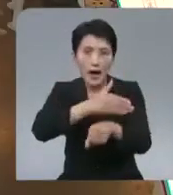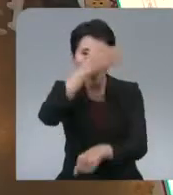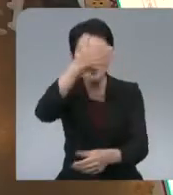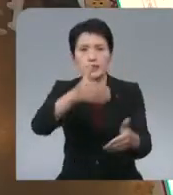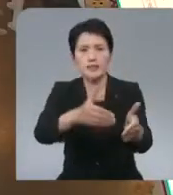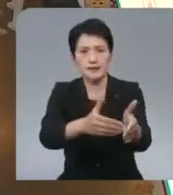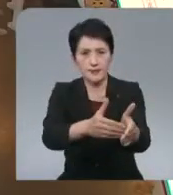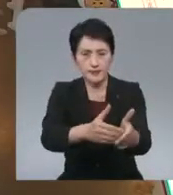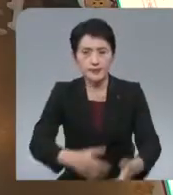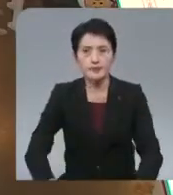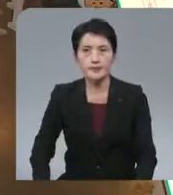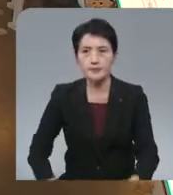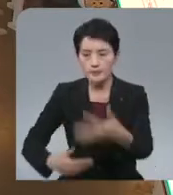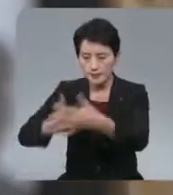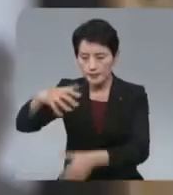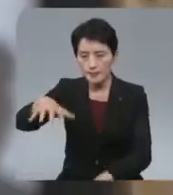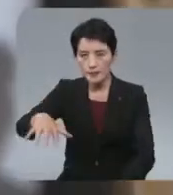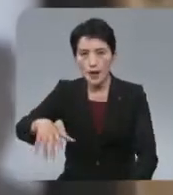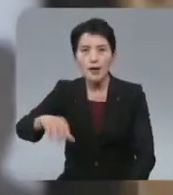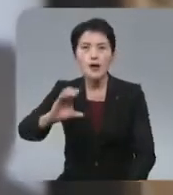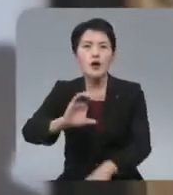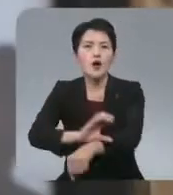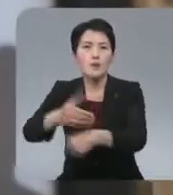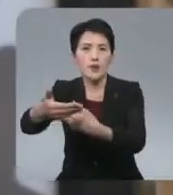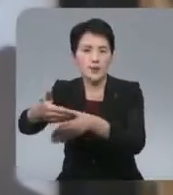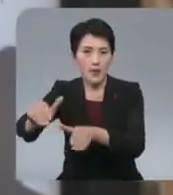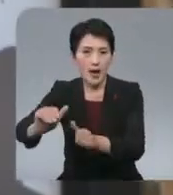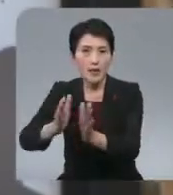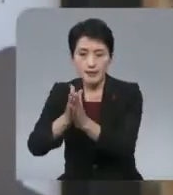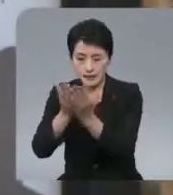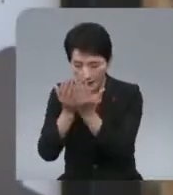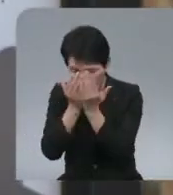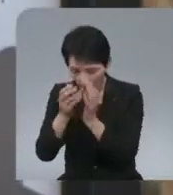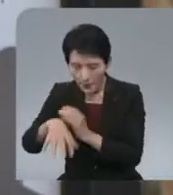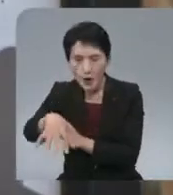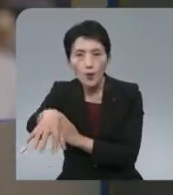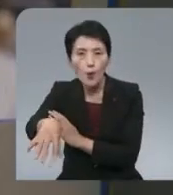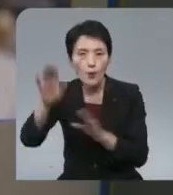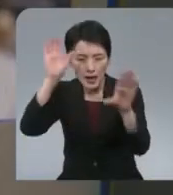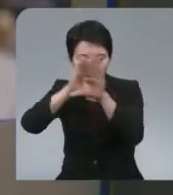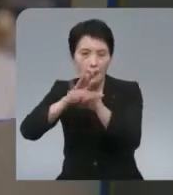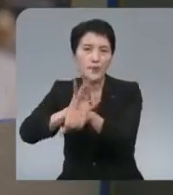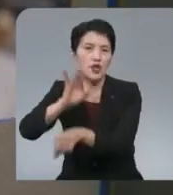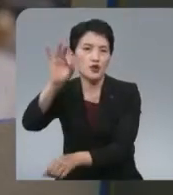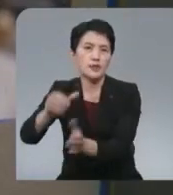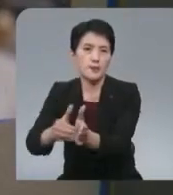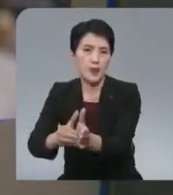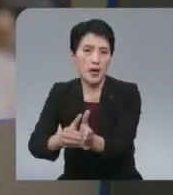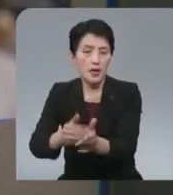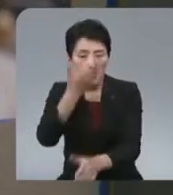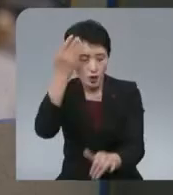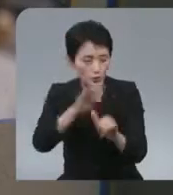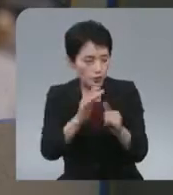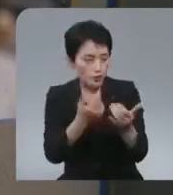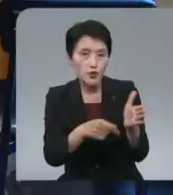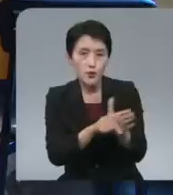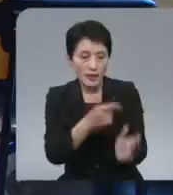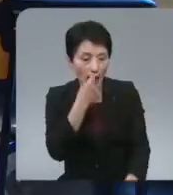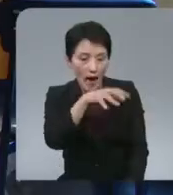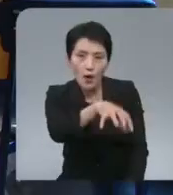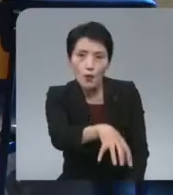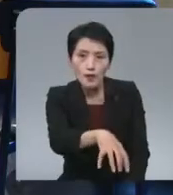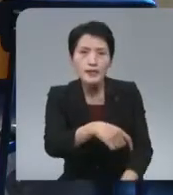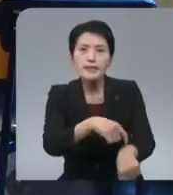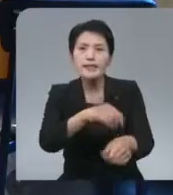les médecins ont délivré un certificat d'incapacité à se faire vacciner les horaires des cafés du restaurant des